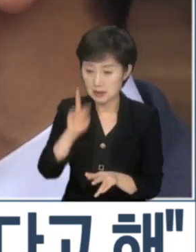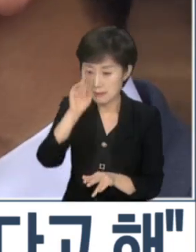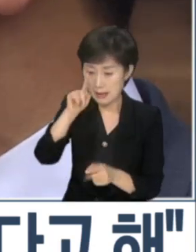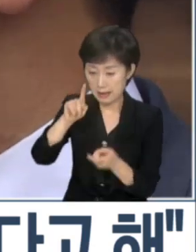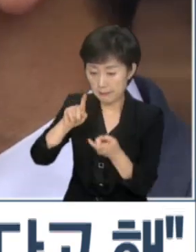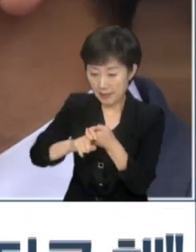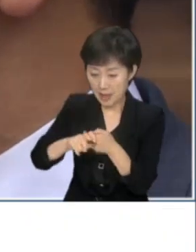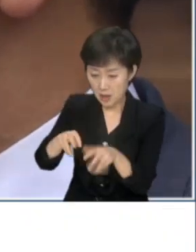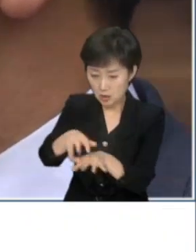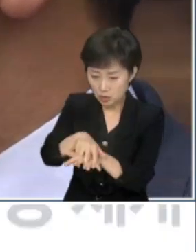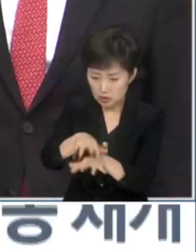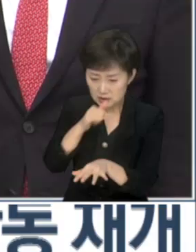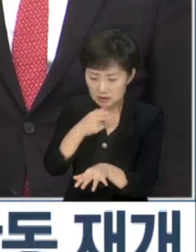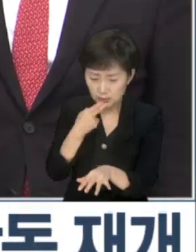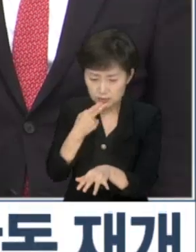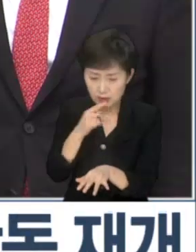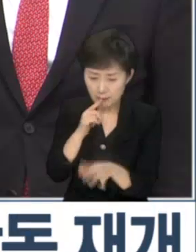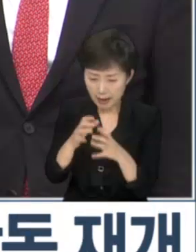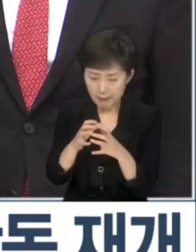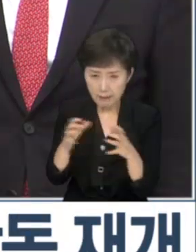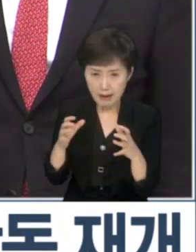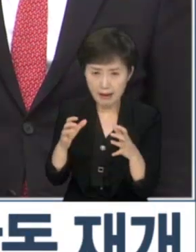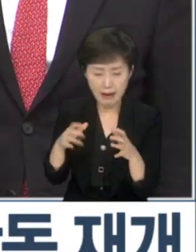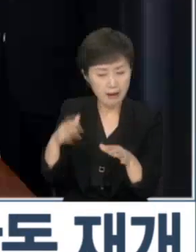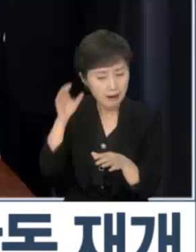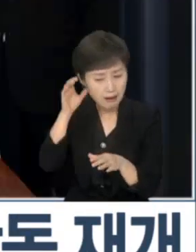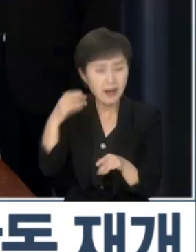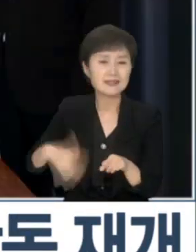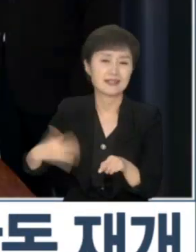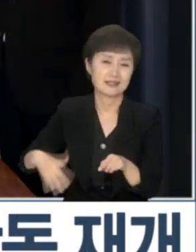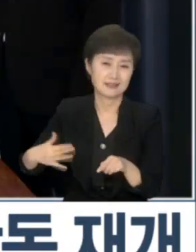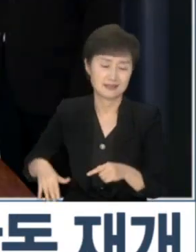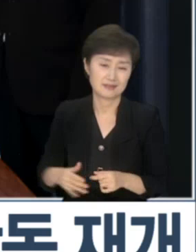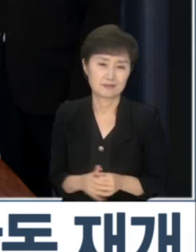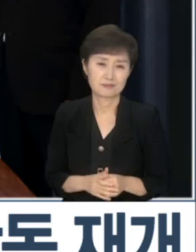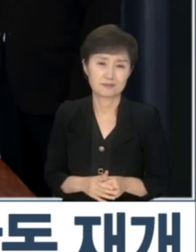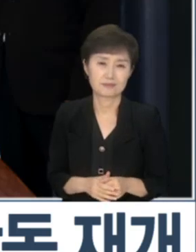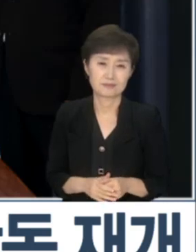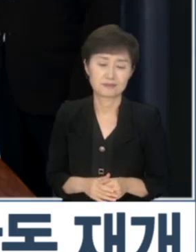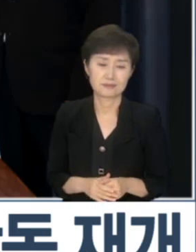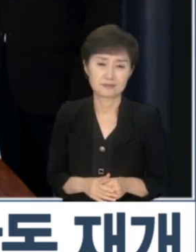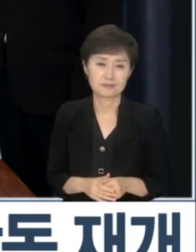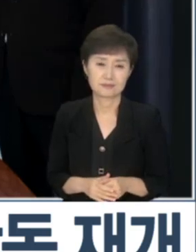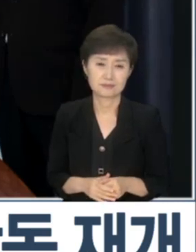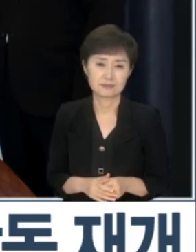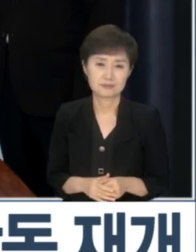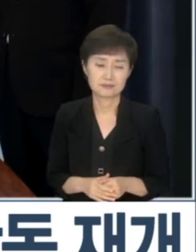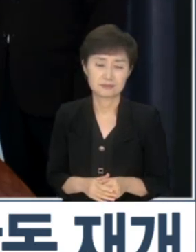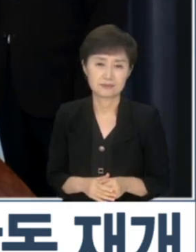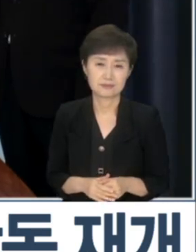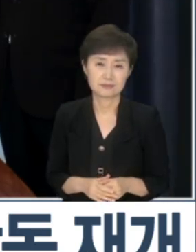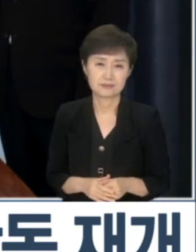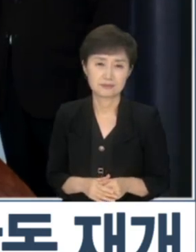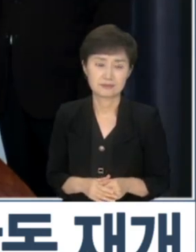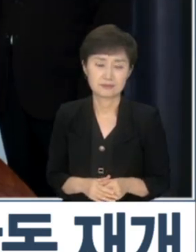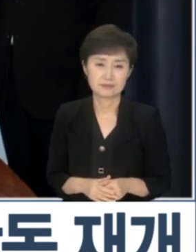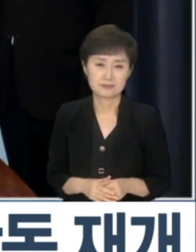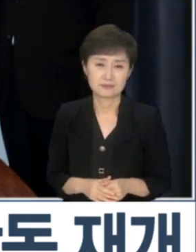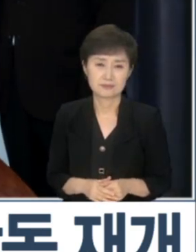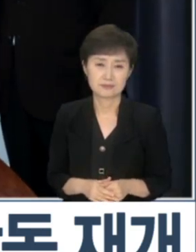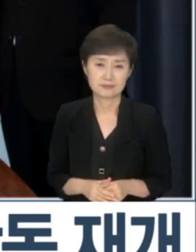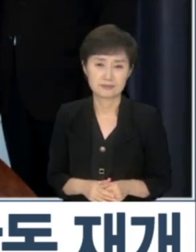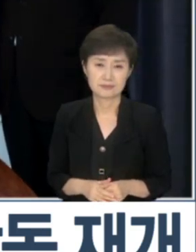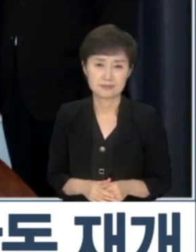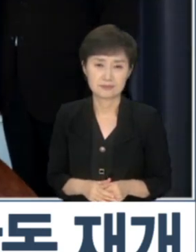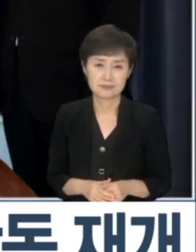결집을 하는 거 아니냐 이런 얘기를 할 단계는 아닌 거 같고 지금 이제 대통령께서는 뭐